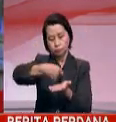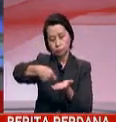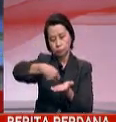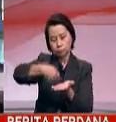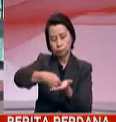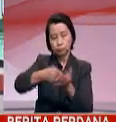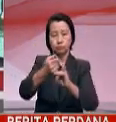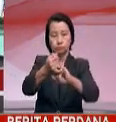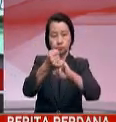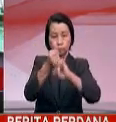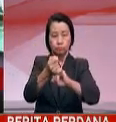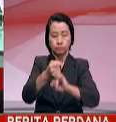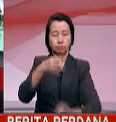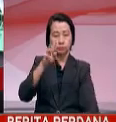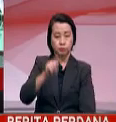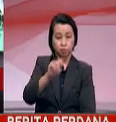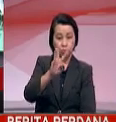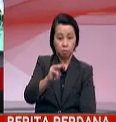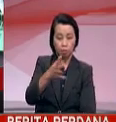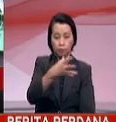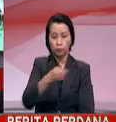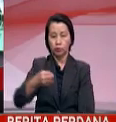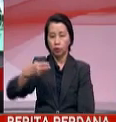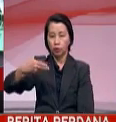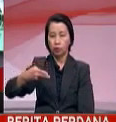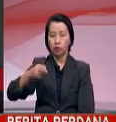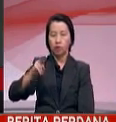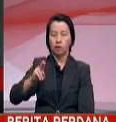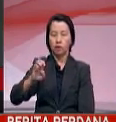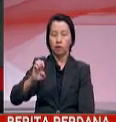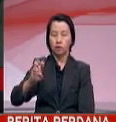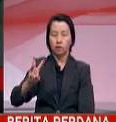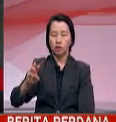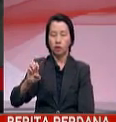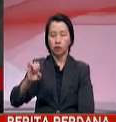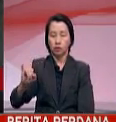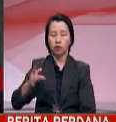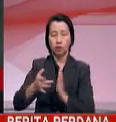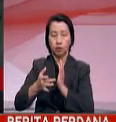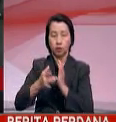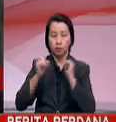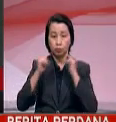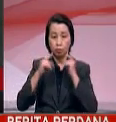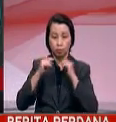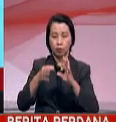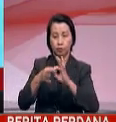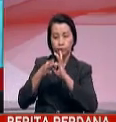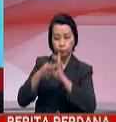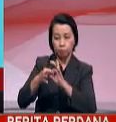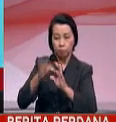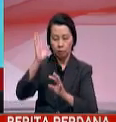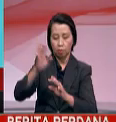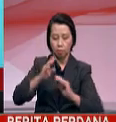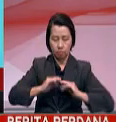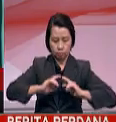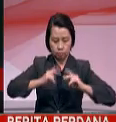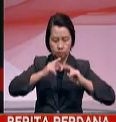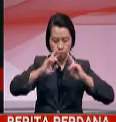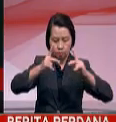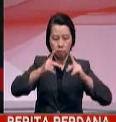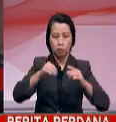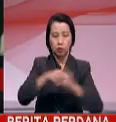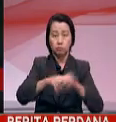memorandum perjanjian antara Telekom Malaysia TM dan Huawei Technologies Sdn Bhd. Kerjasama itu bakal mempertingkat